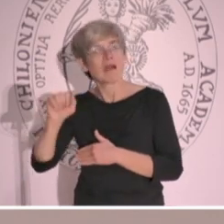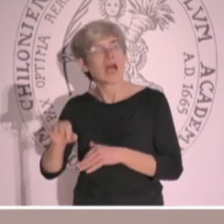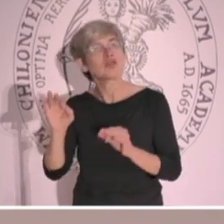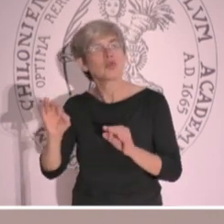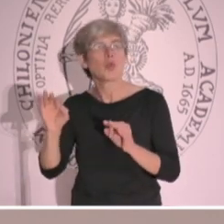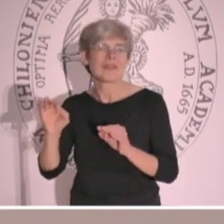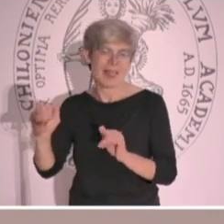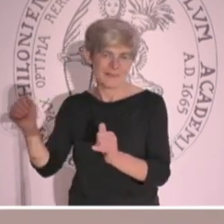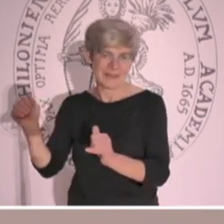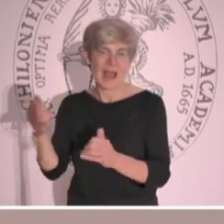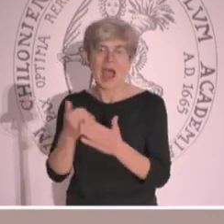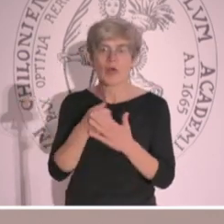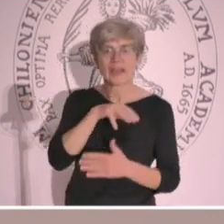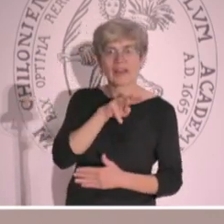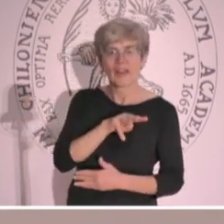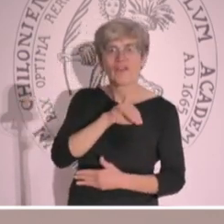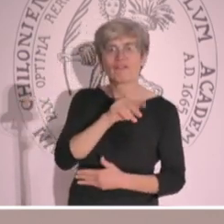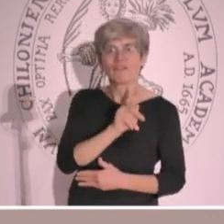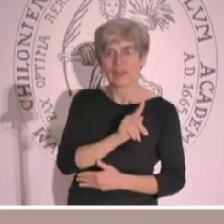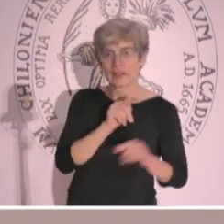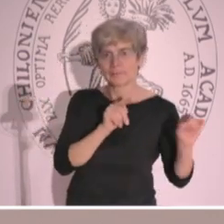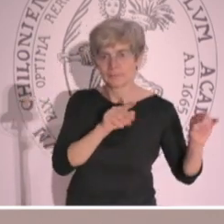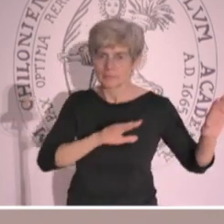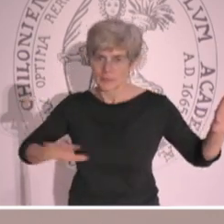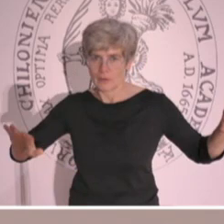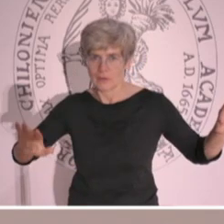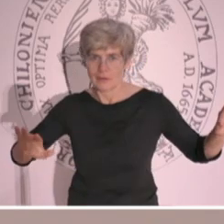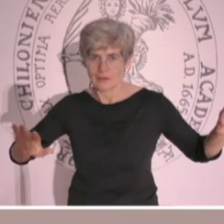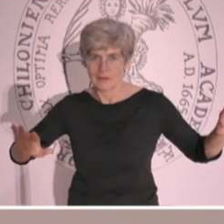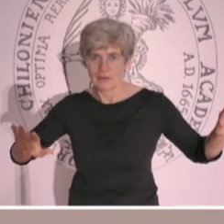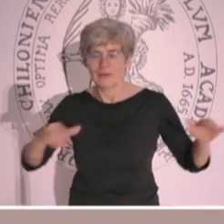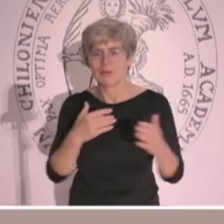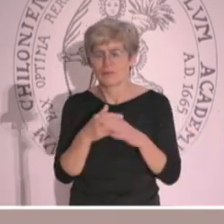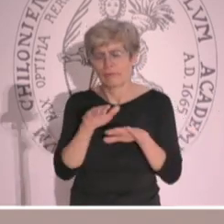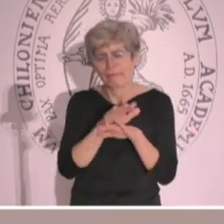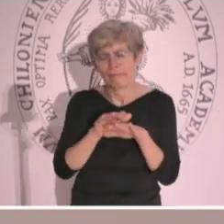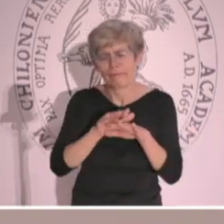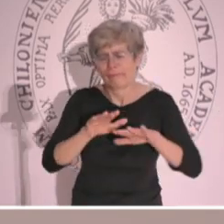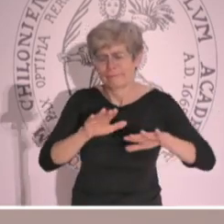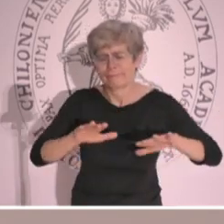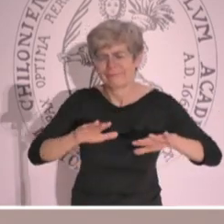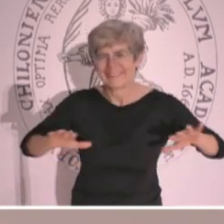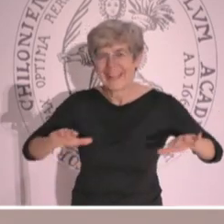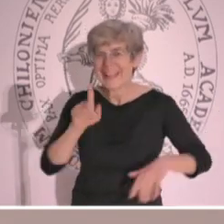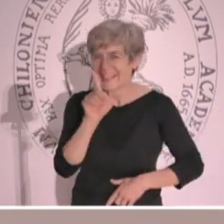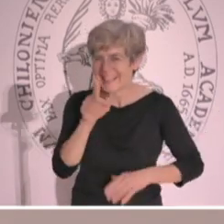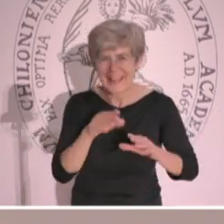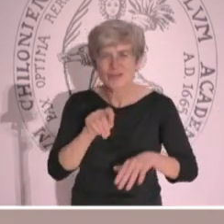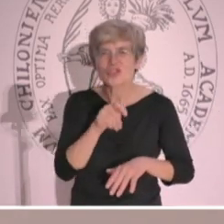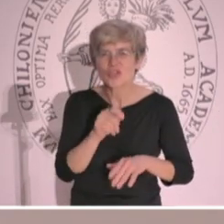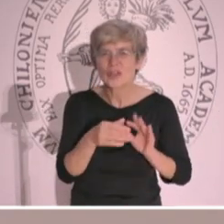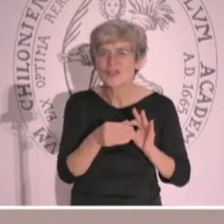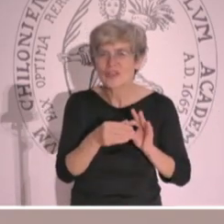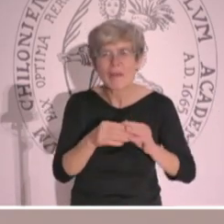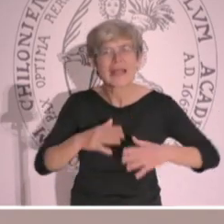sehr schnell. Geben Sie auch dem nicht so naheliegenden, nicht nur im Studium, sondern auch in Ihrem Alltag die Chance, etwas sich überraschen zu